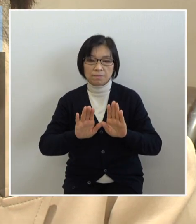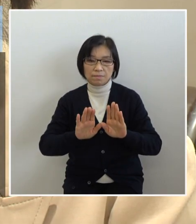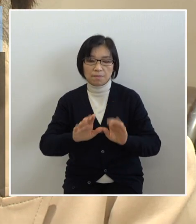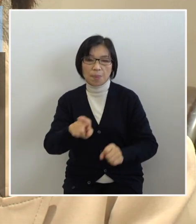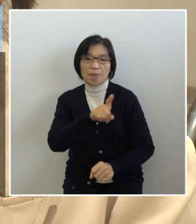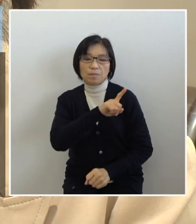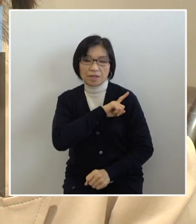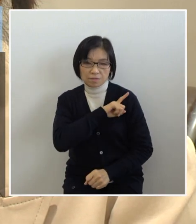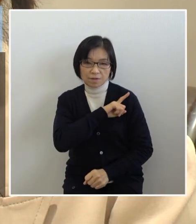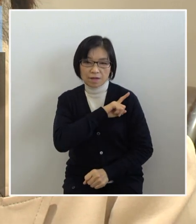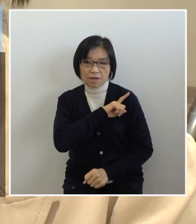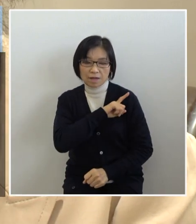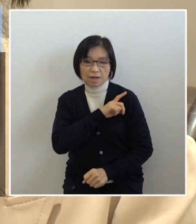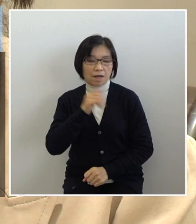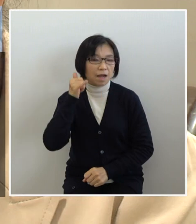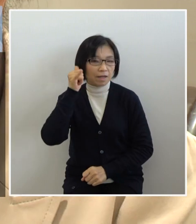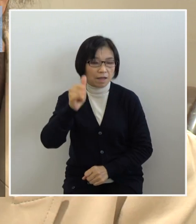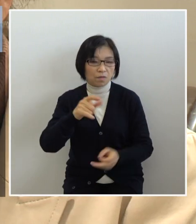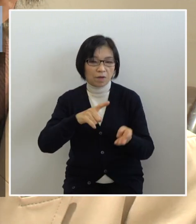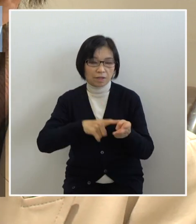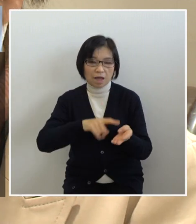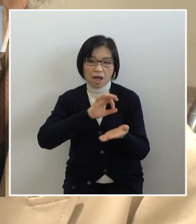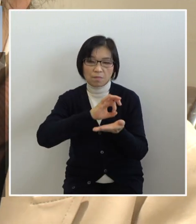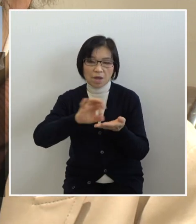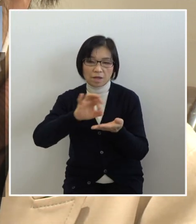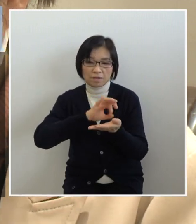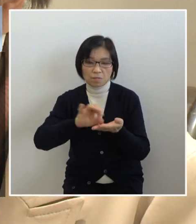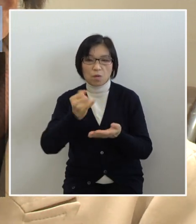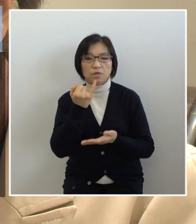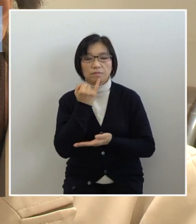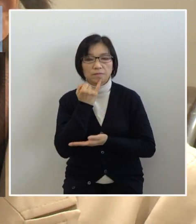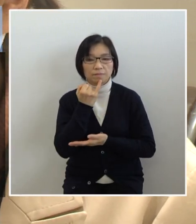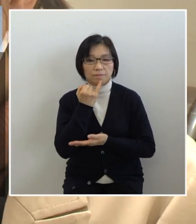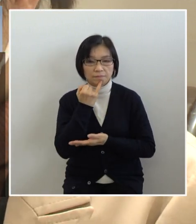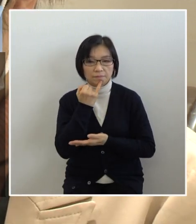まずは電話やメールだけでも構いません。